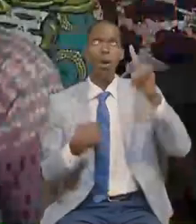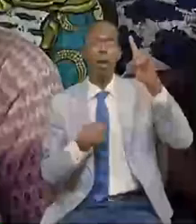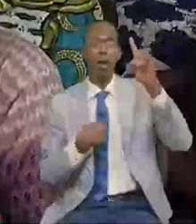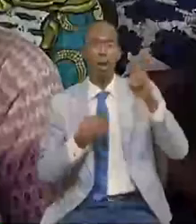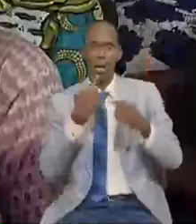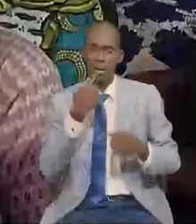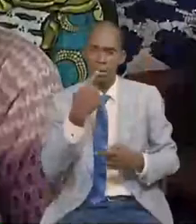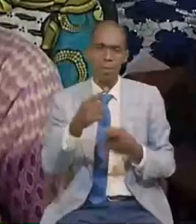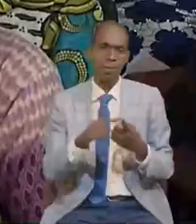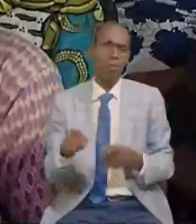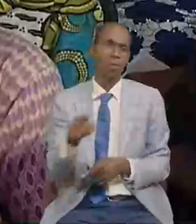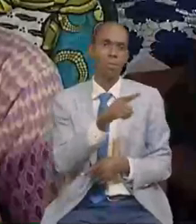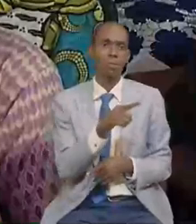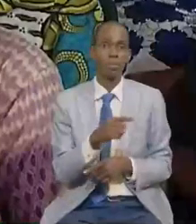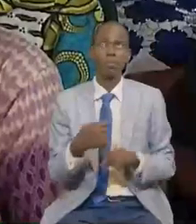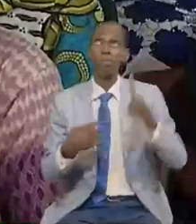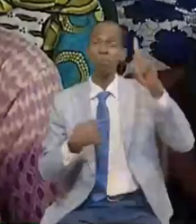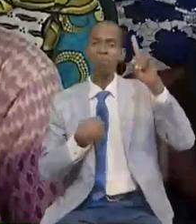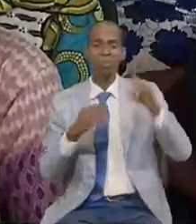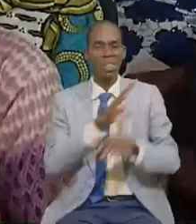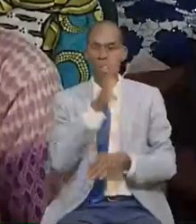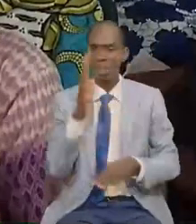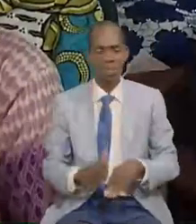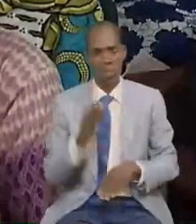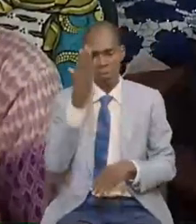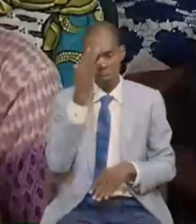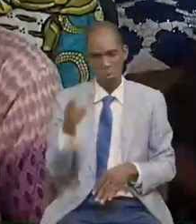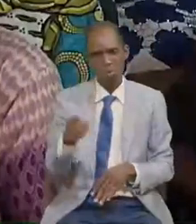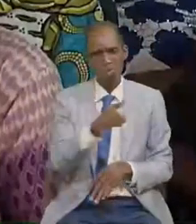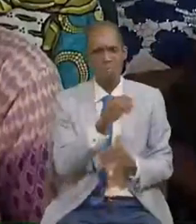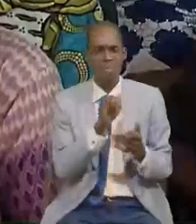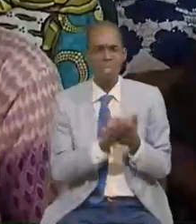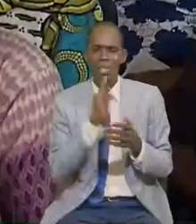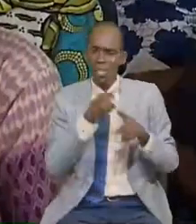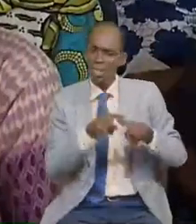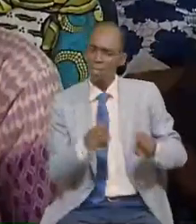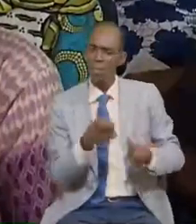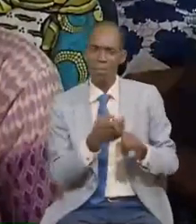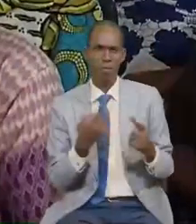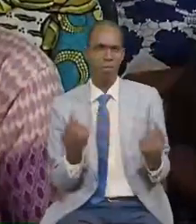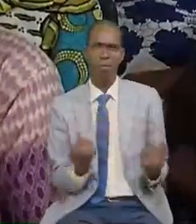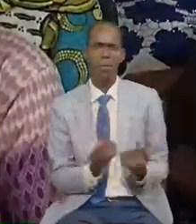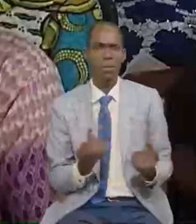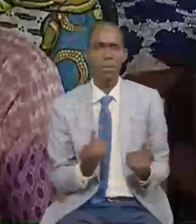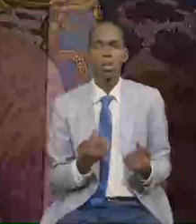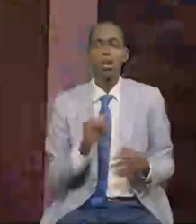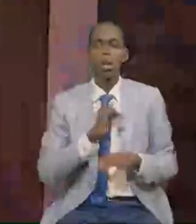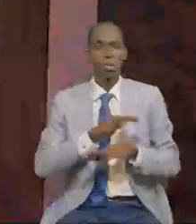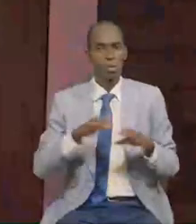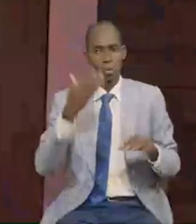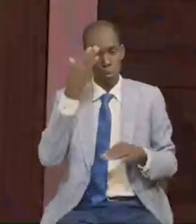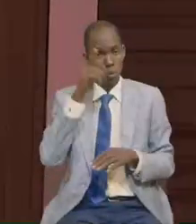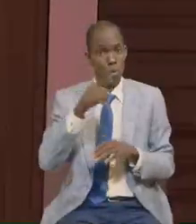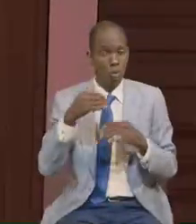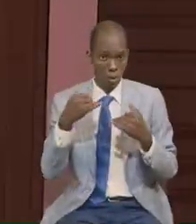ai jamais connu ces différents de dire je te connais je ne te connais pas encore maintenant mais dit